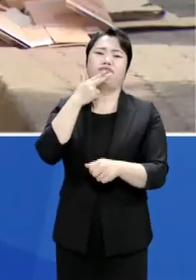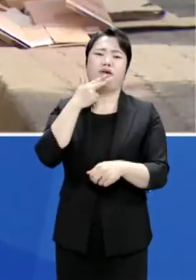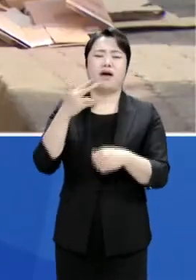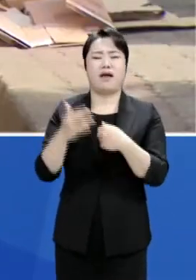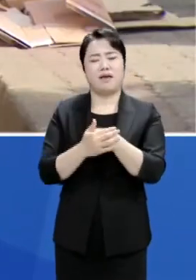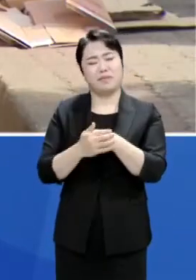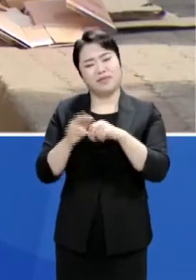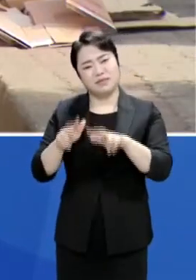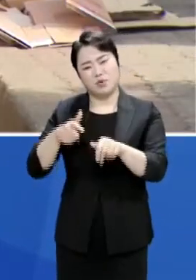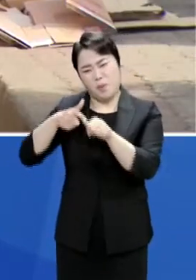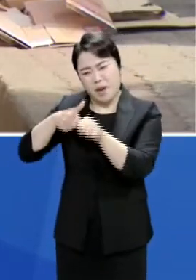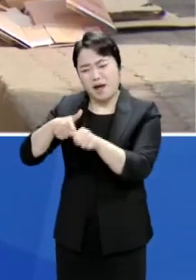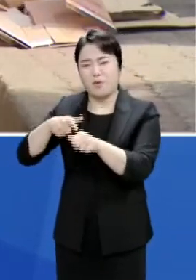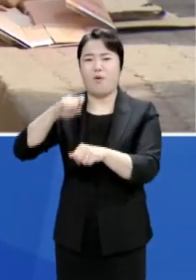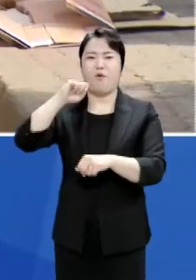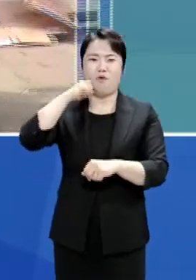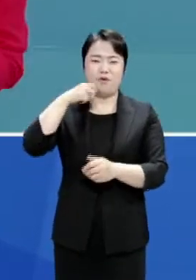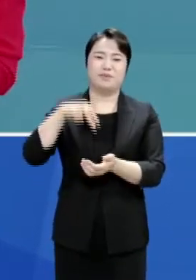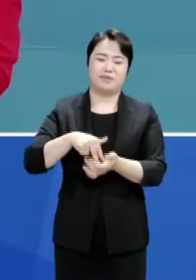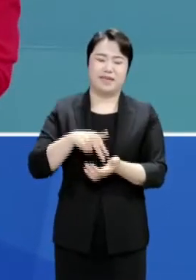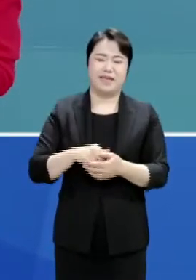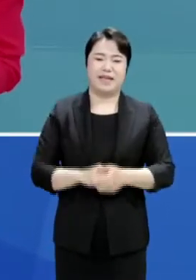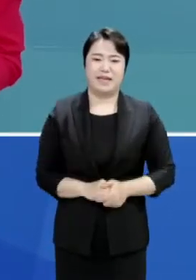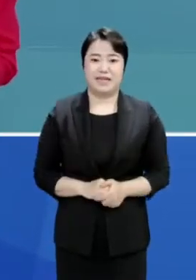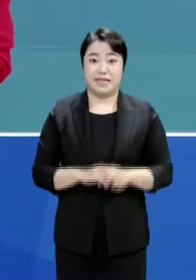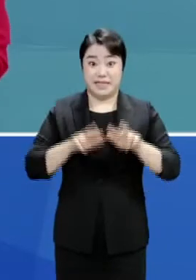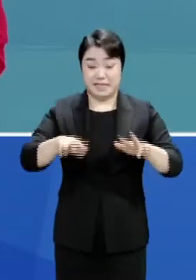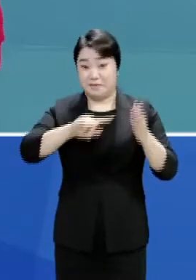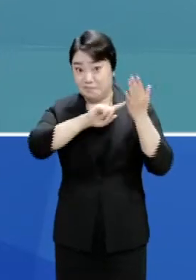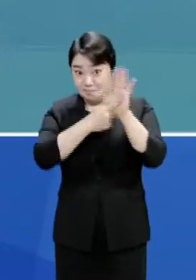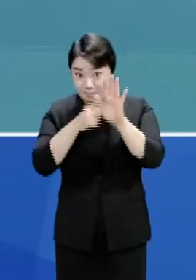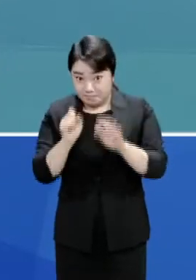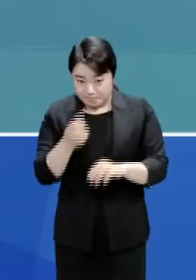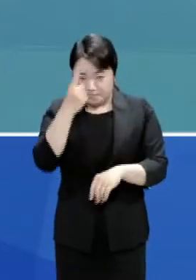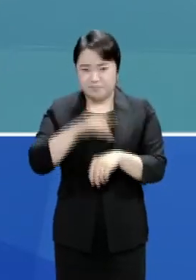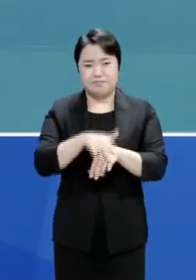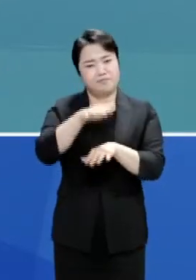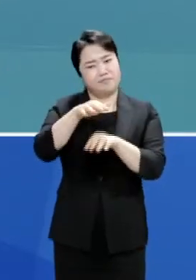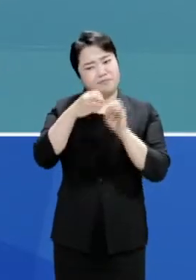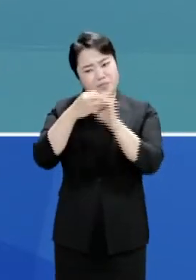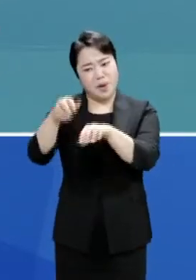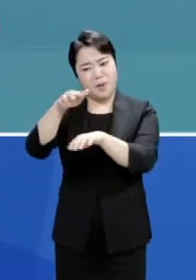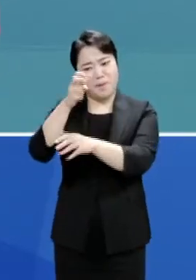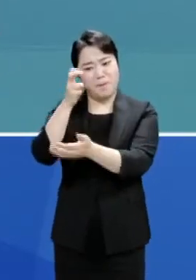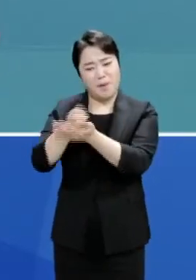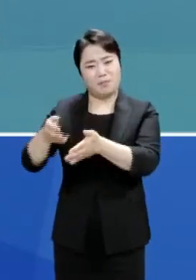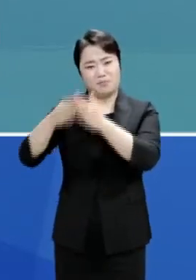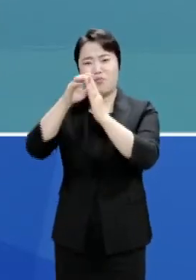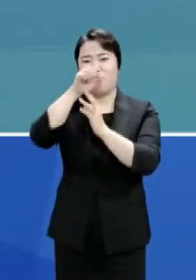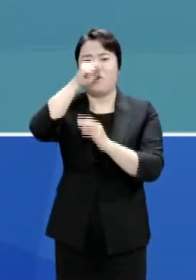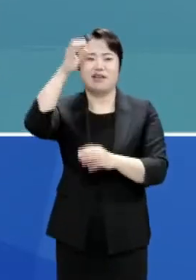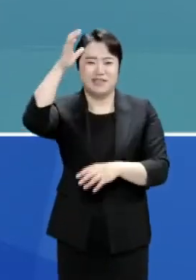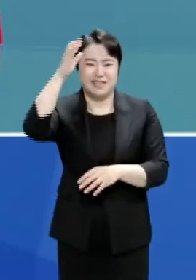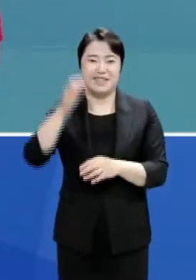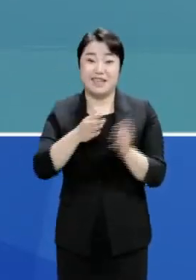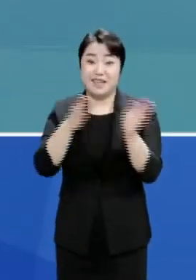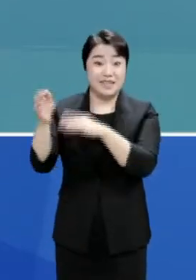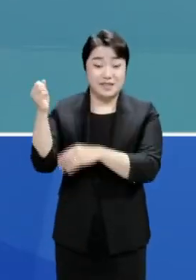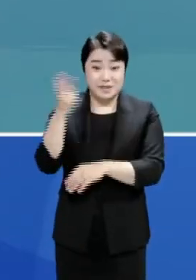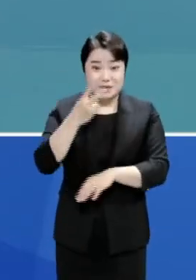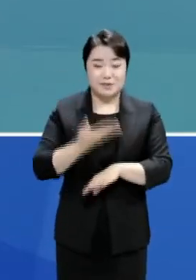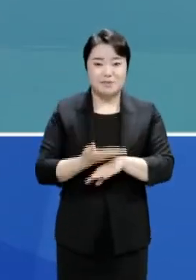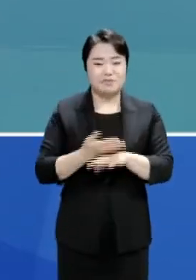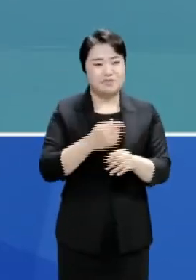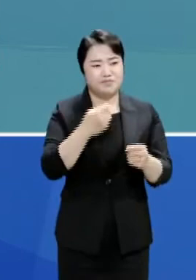이 문제를 해결할 수 있다고 보고 있습니다. 이번에 이렇게 세상에 드러나지긴 사안을 네. 계기로 해서 좀 만들어 줬으면 좋겠는데. 그럼요. 예, 예. 또 한 가지의 문제는 저희가 또 취재 제보를